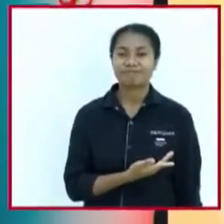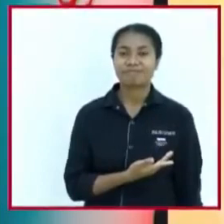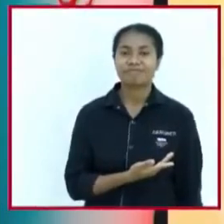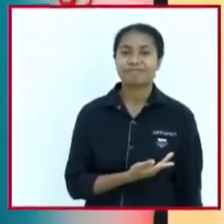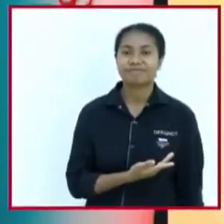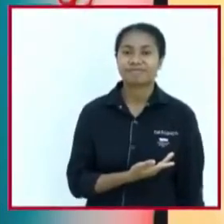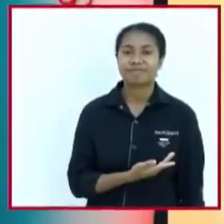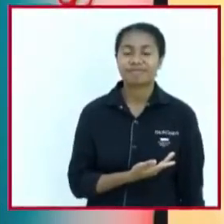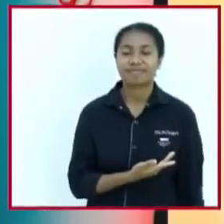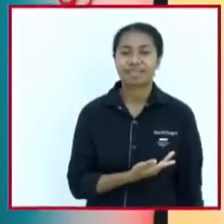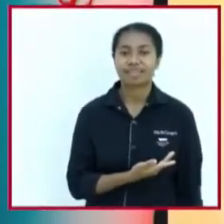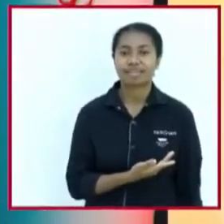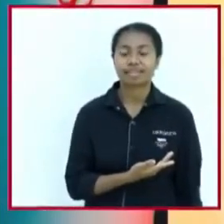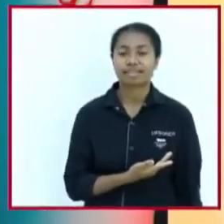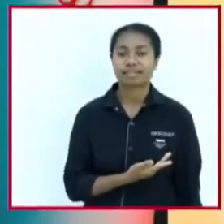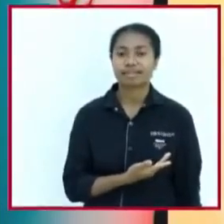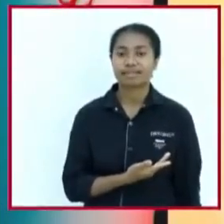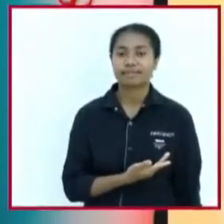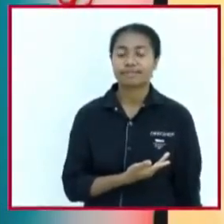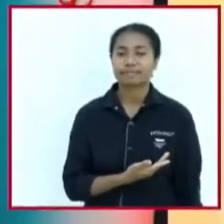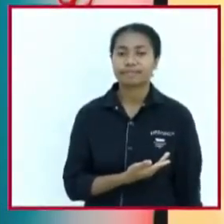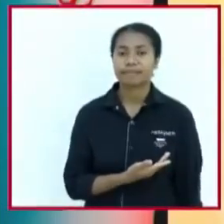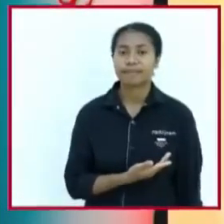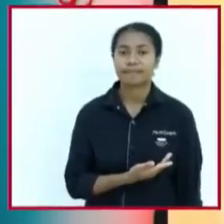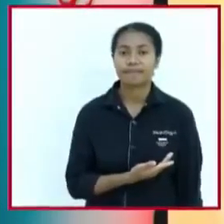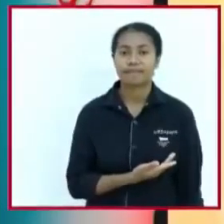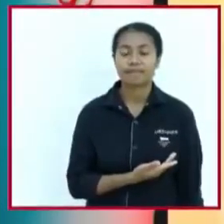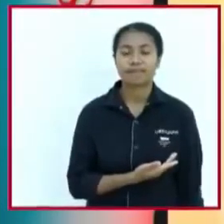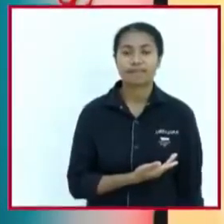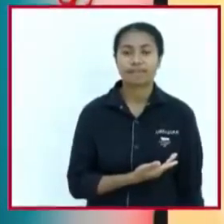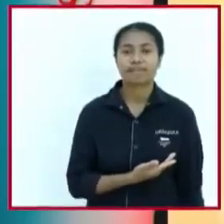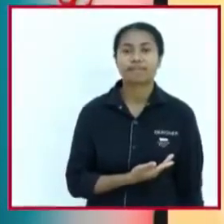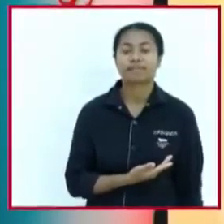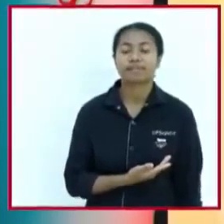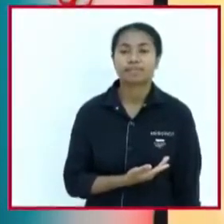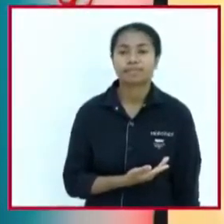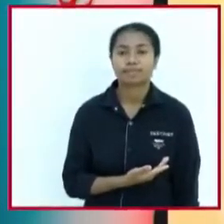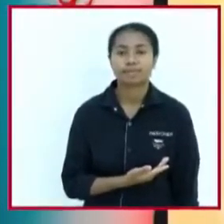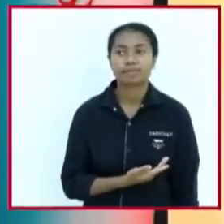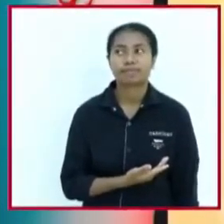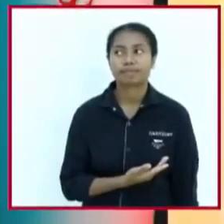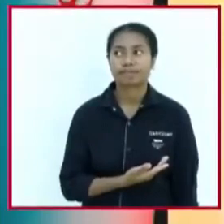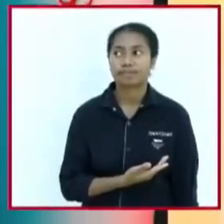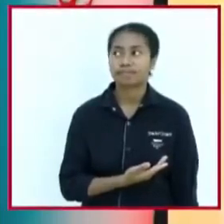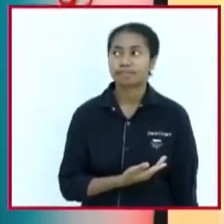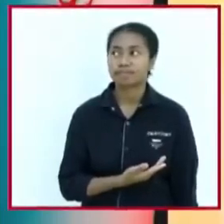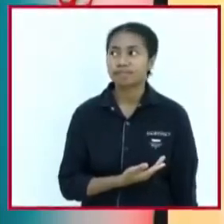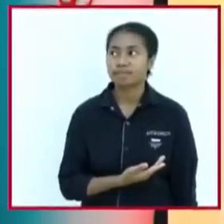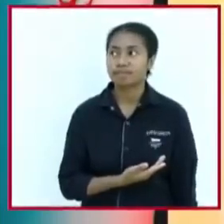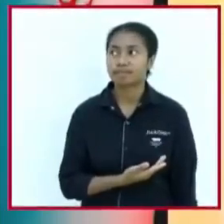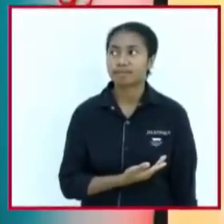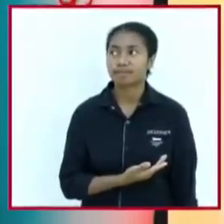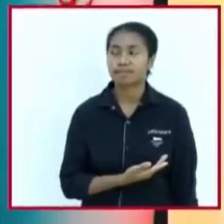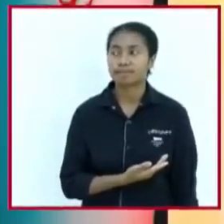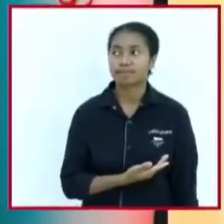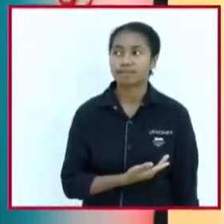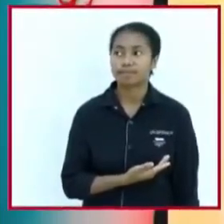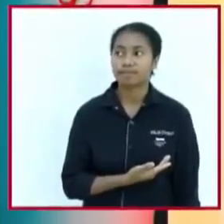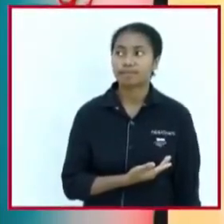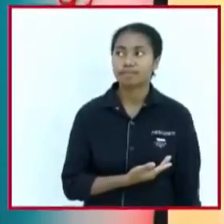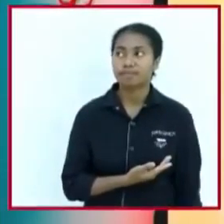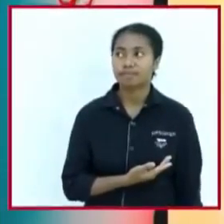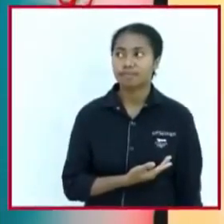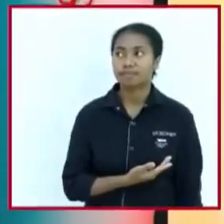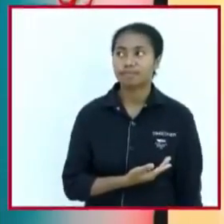bagaimana kita akan luput jikalau kita menyia-nyiakan keselamatan yang besar itu yang murah-murah diberikan oleh Tuhan dan oleh